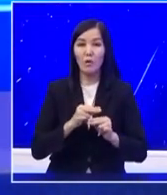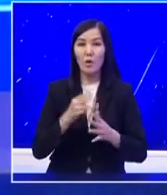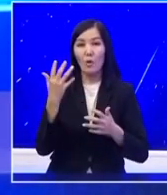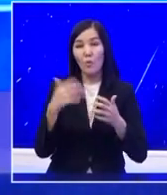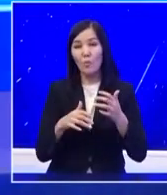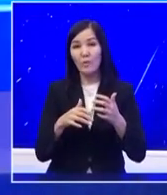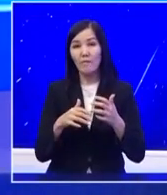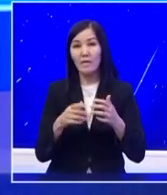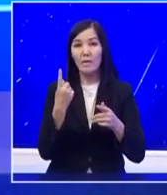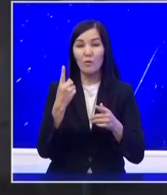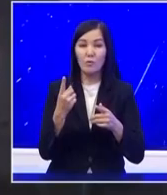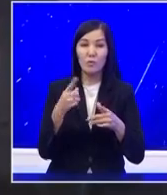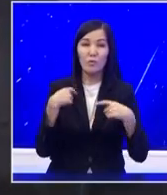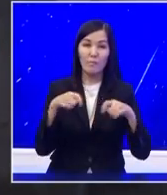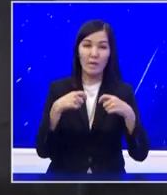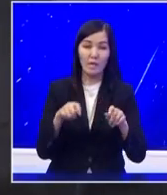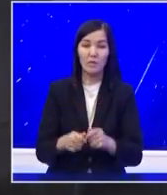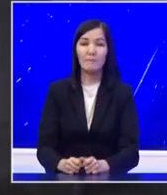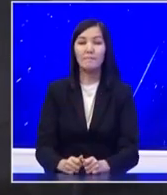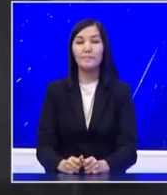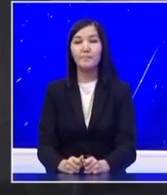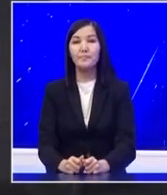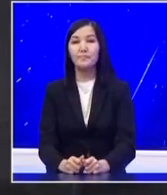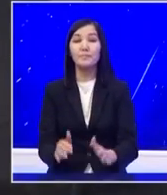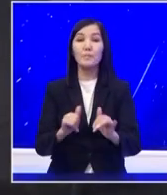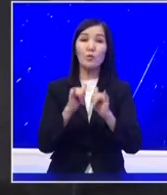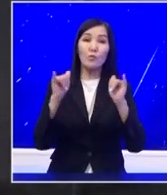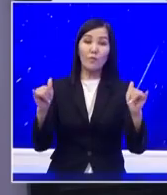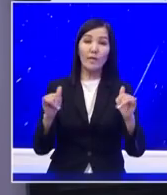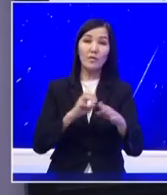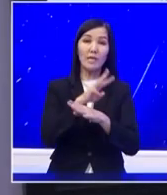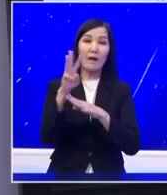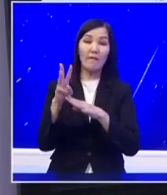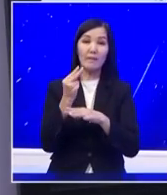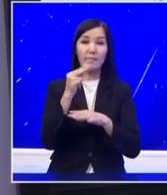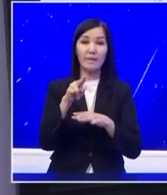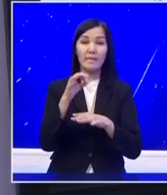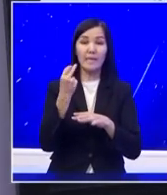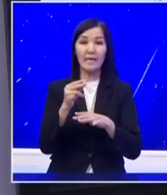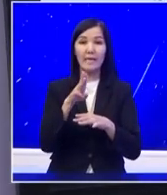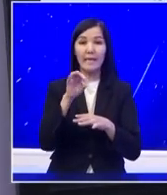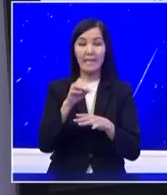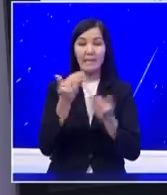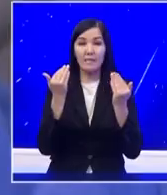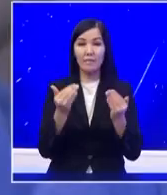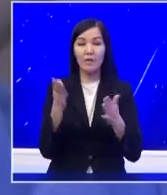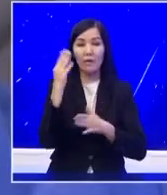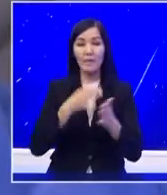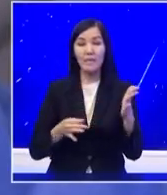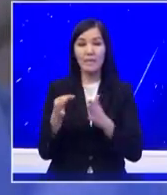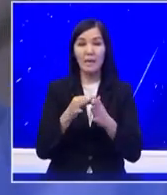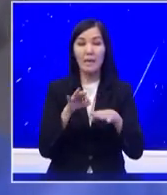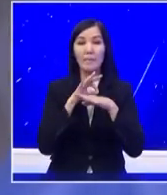розничной реализации лекарственных средств. Большая работа ведется и по увеличению охвата населения ПЦР-тестированием. На сегодняшний день в Алматинской